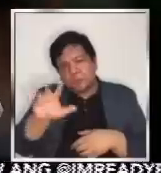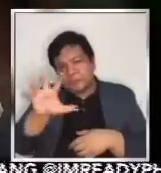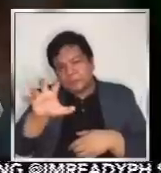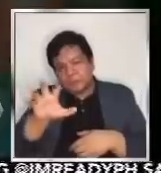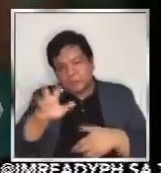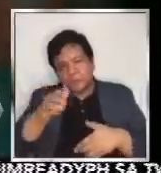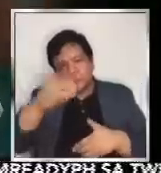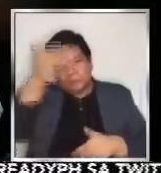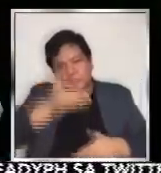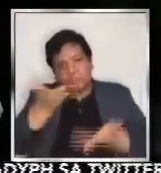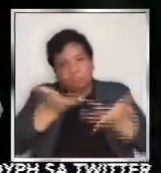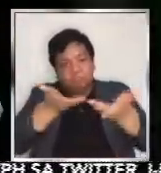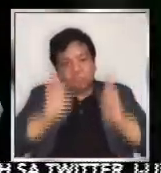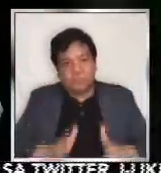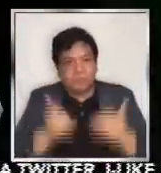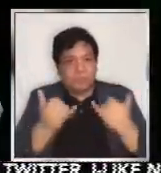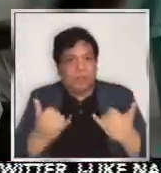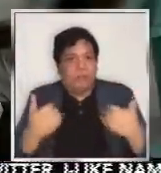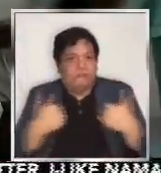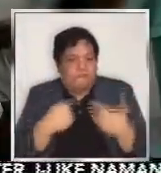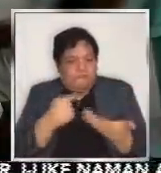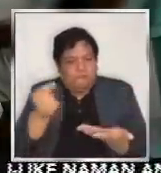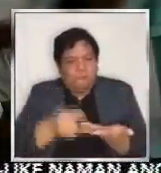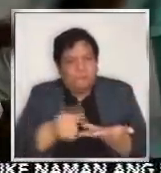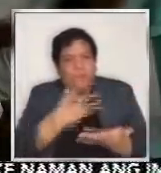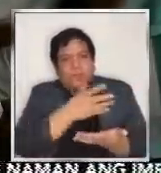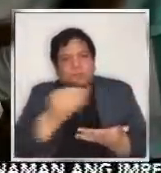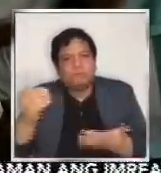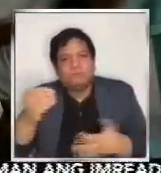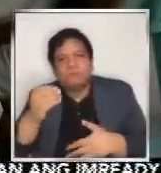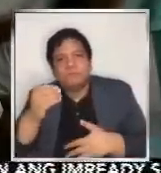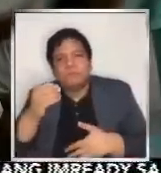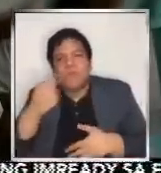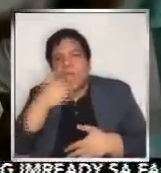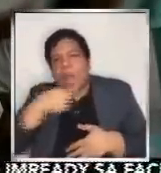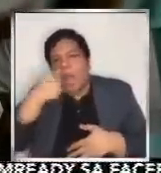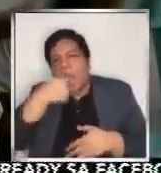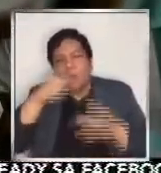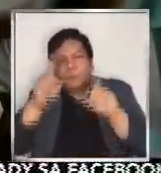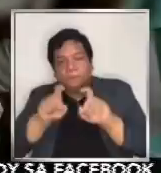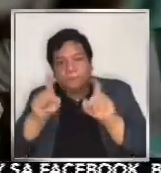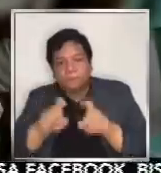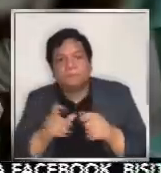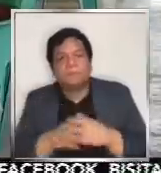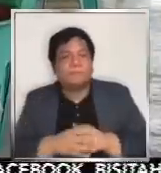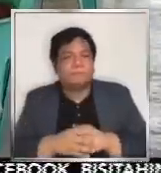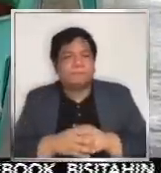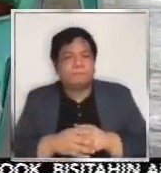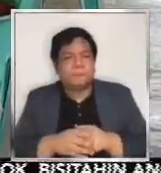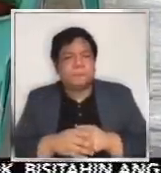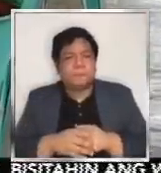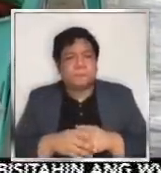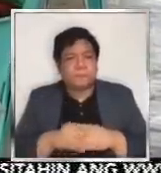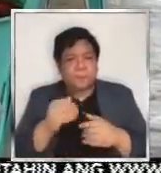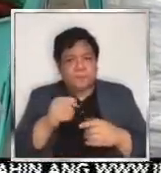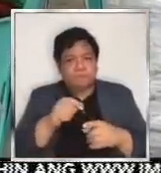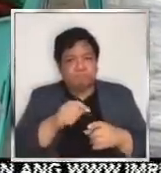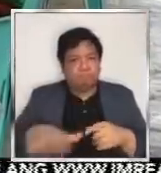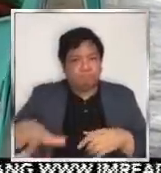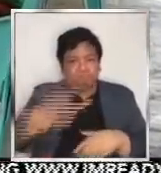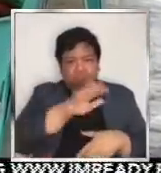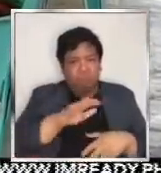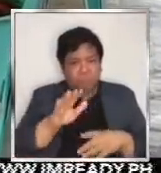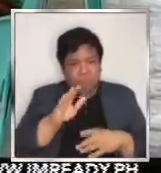ngayong araw sa rapid at PCR tests. Isang buong barangay kada araw ang target ng lungsod at hindi raw nila kailangan